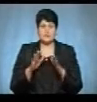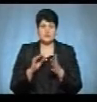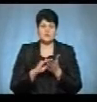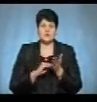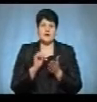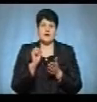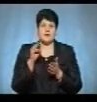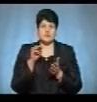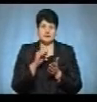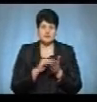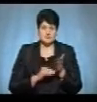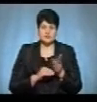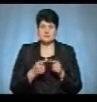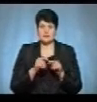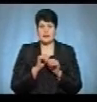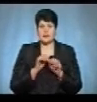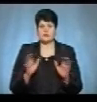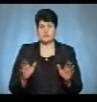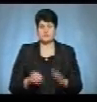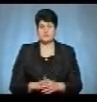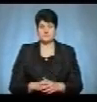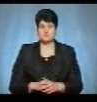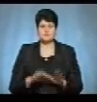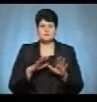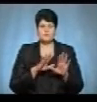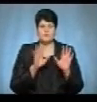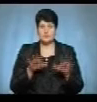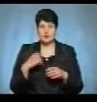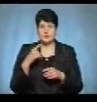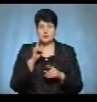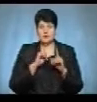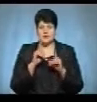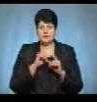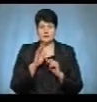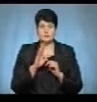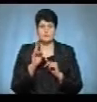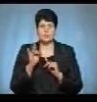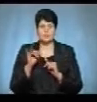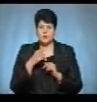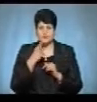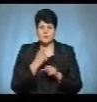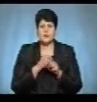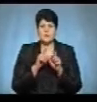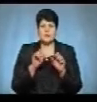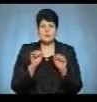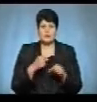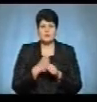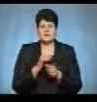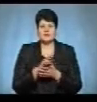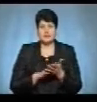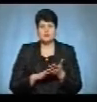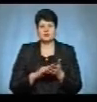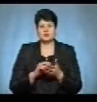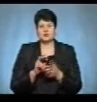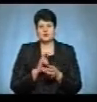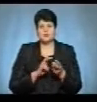про те, що неможливо. Заступник голови обласної ради Любомир Крупа каже, аби аптека могла працювати і далі, шукатимуть